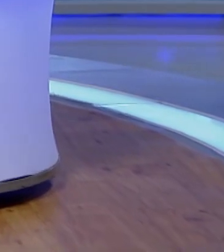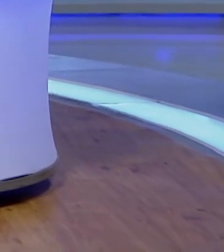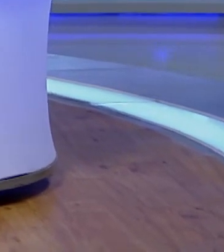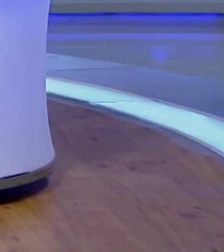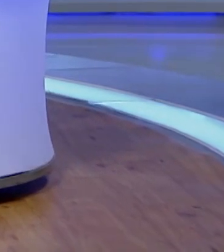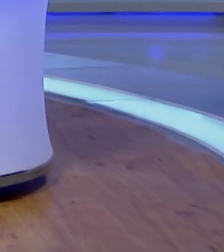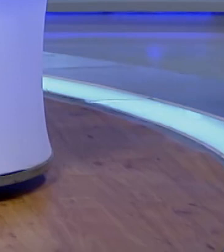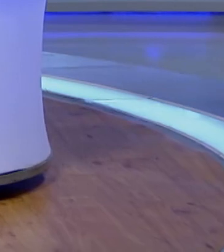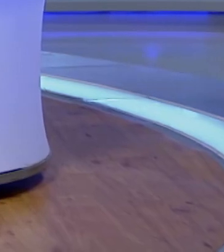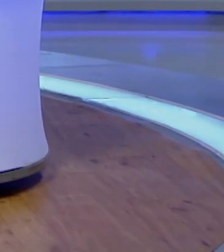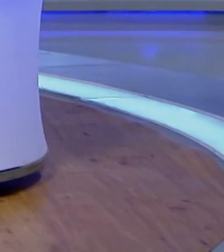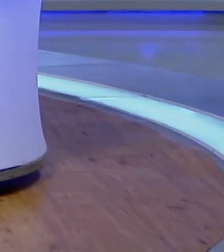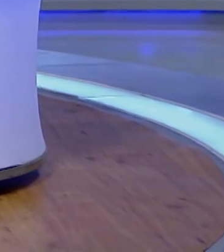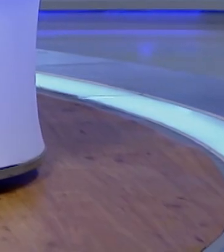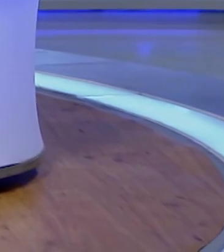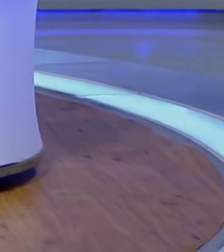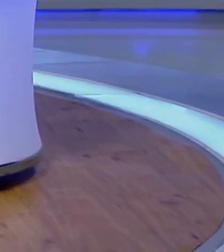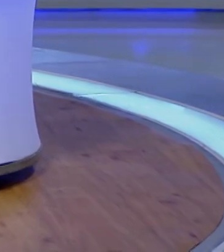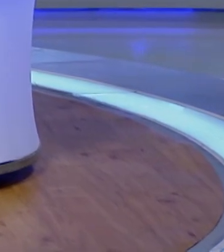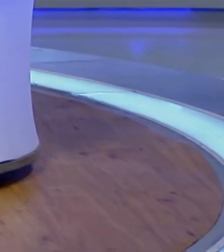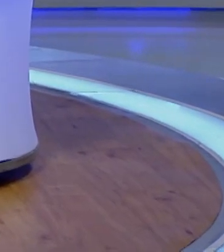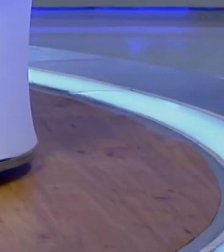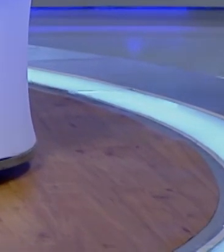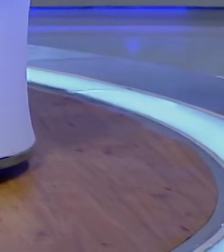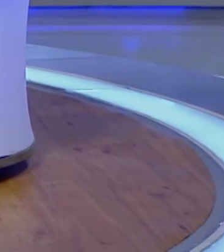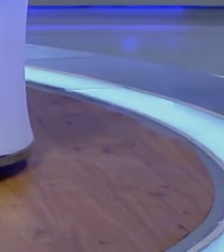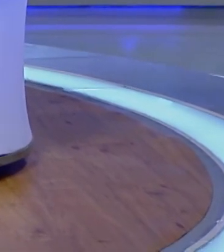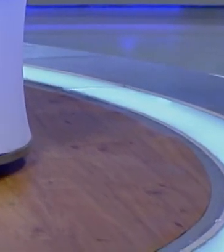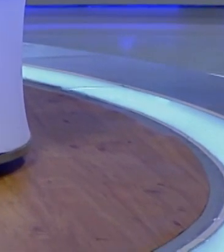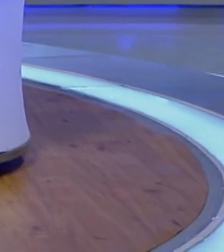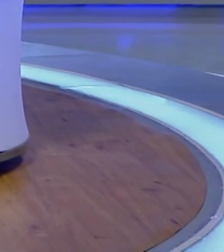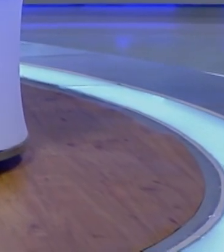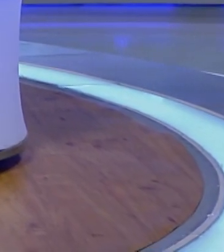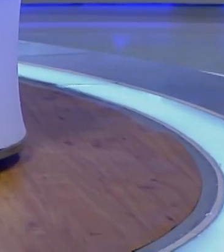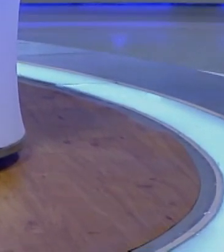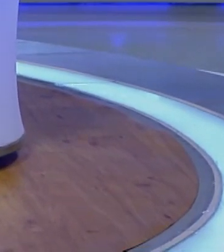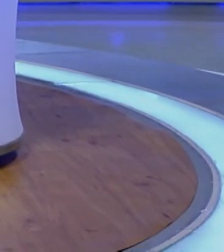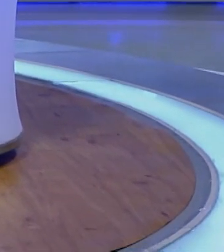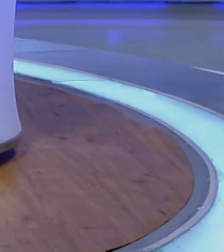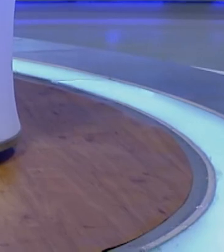гарагийн дугаарыг үзүүллээ. Цагийн хүрд мэдээллийн хөтөлбөртэй хамтдаа байсан та бүхэнд баярлалаа. Сайхан амарцгаарай. Баярлалаа.